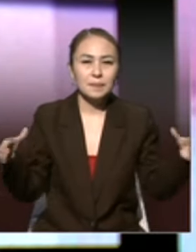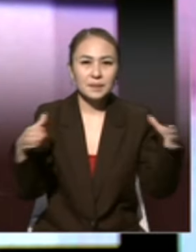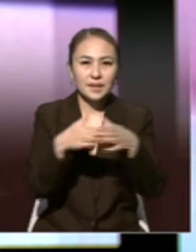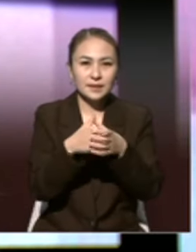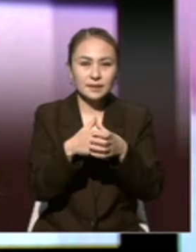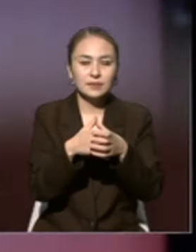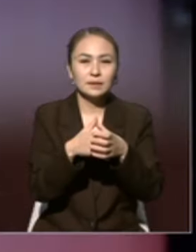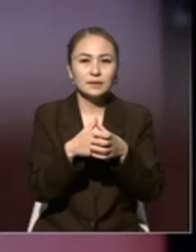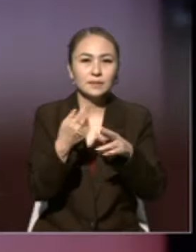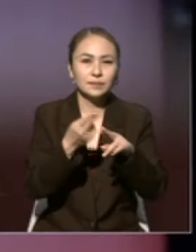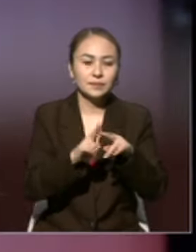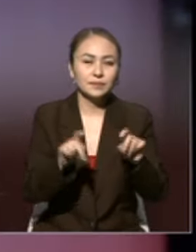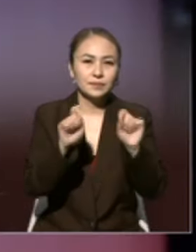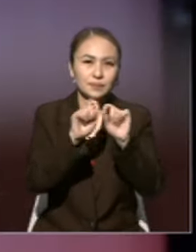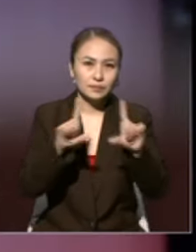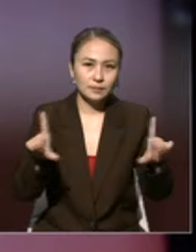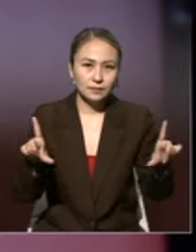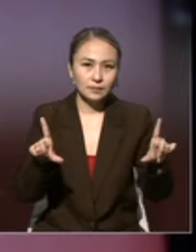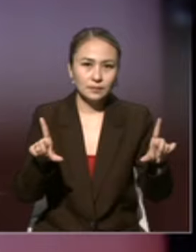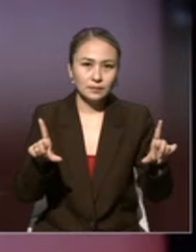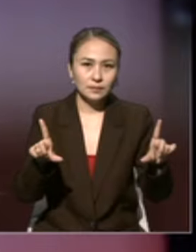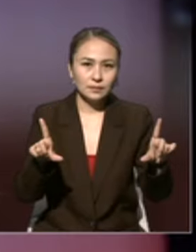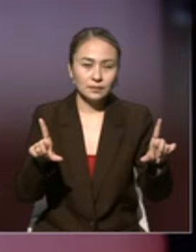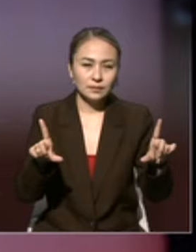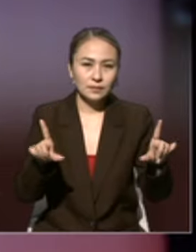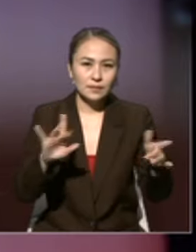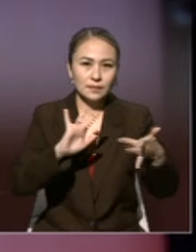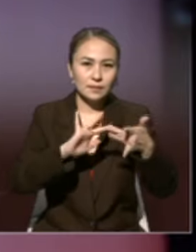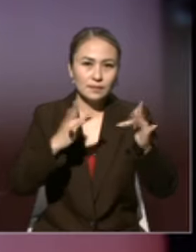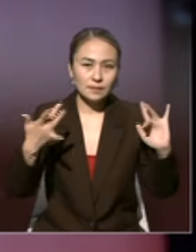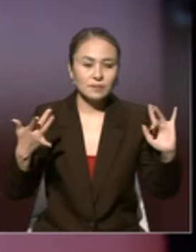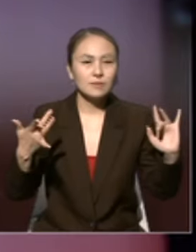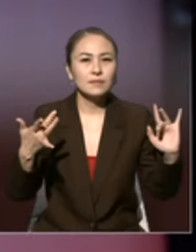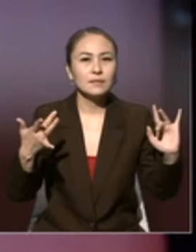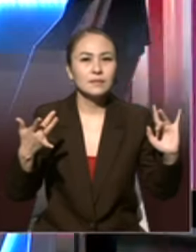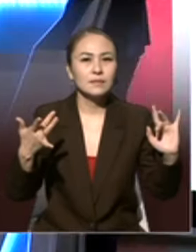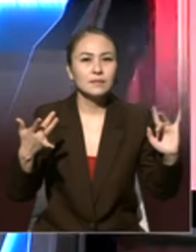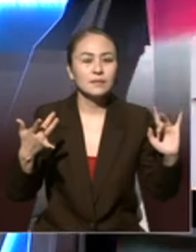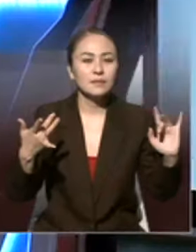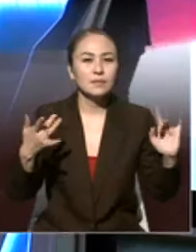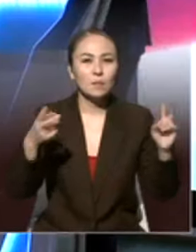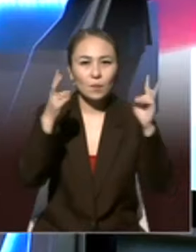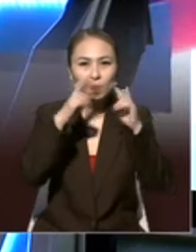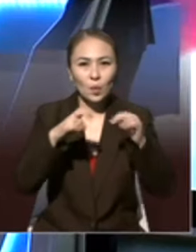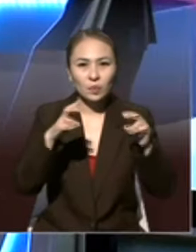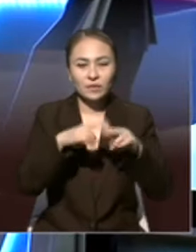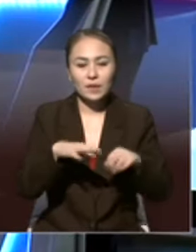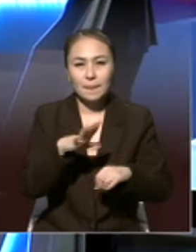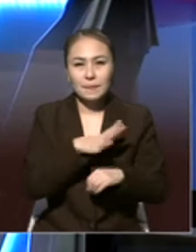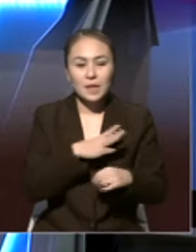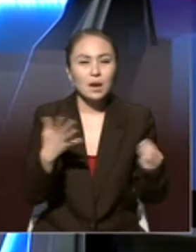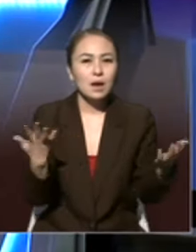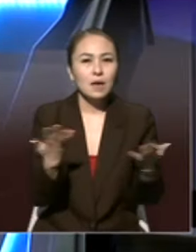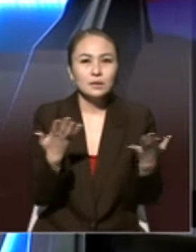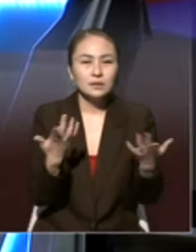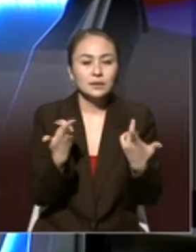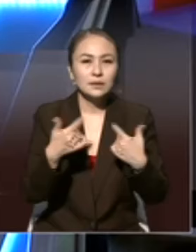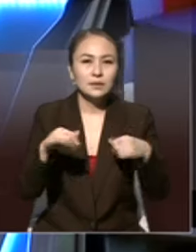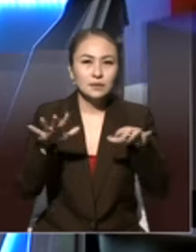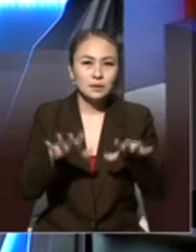отыра осы мектептердің жаңағы интернет жүйесі мониторингтанды, анықталды, қандай қай